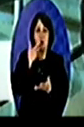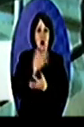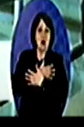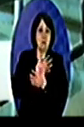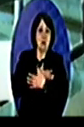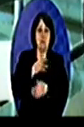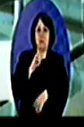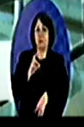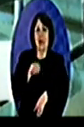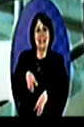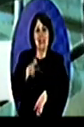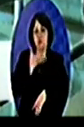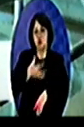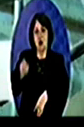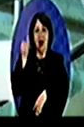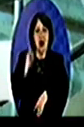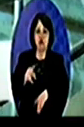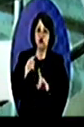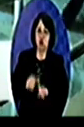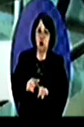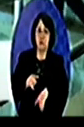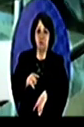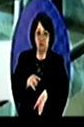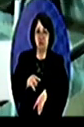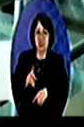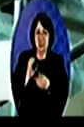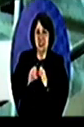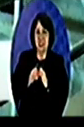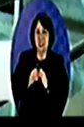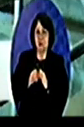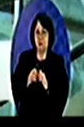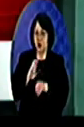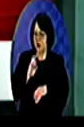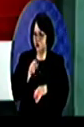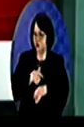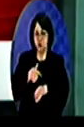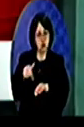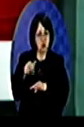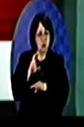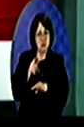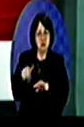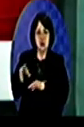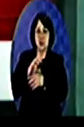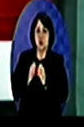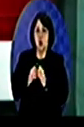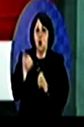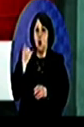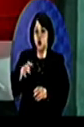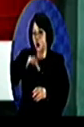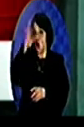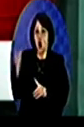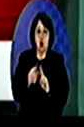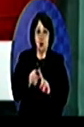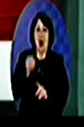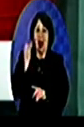500 айлын дунд шийдлүүдийг хийж эхэлж байгаа. Ингээд ийм дид үтсэн шийдлүүдийг бид үе шаттай айл хийгээд явж байна. Улс дулаан толбогдсон айлууд